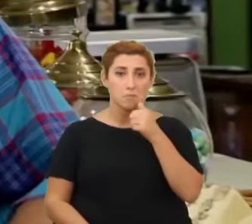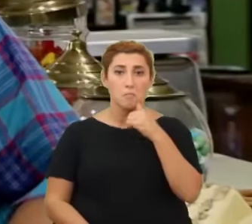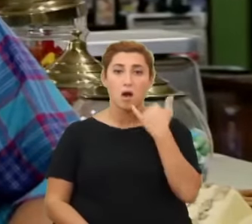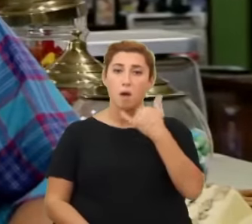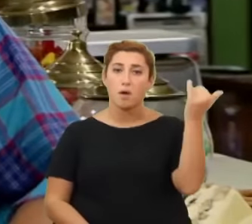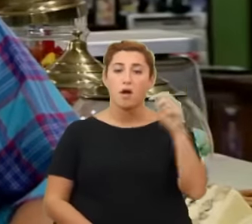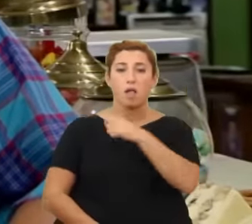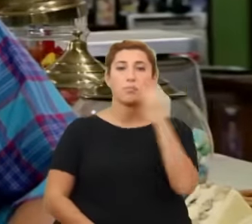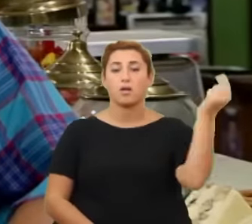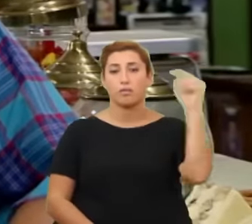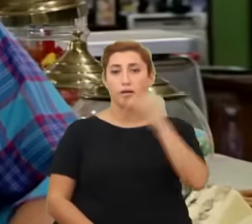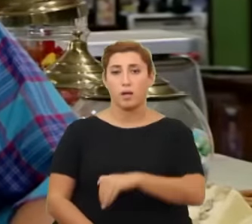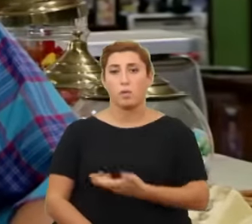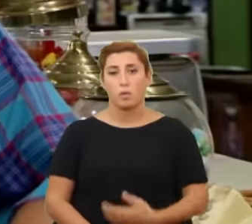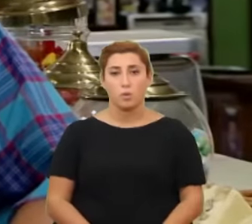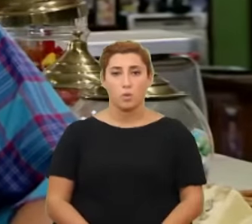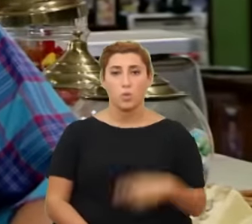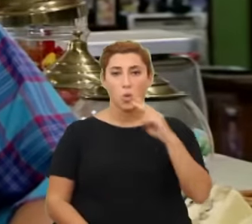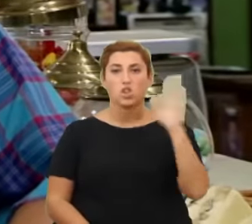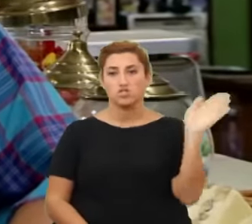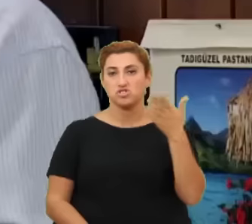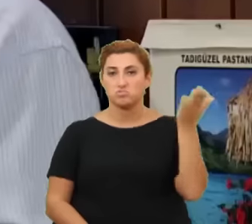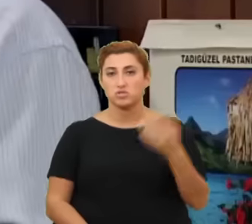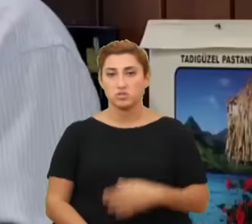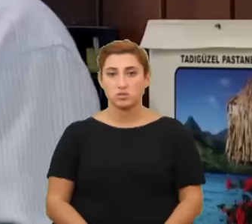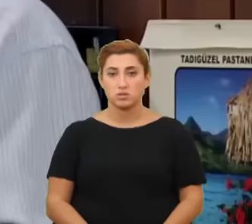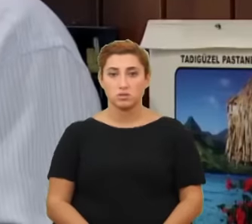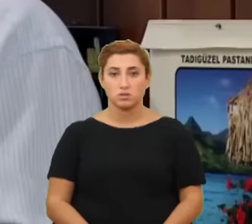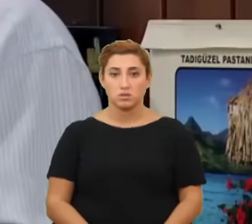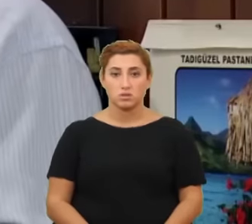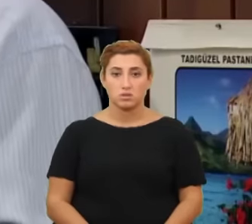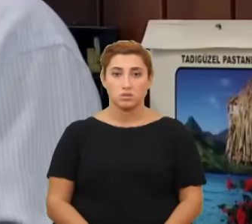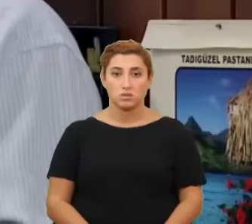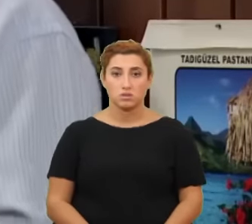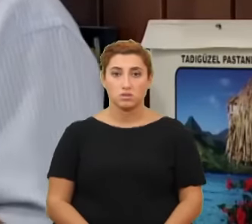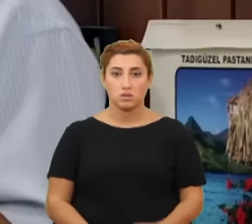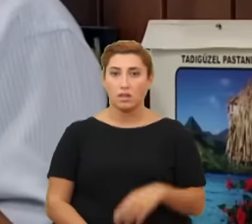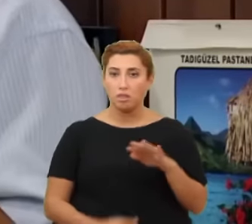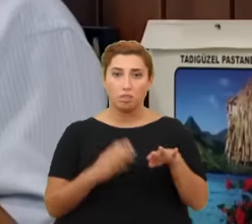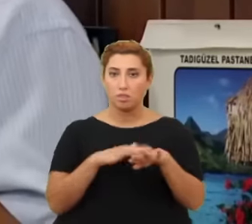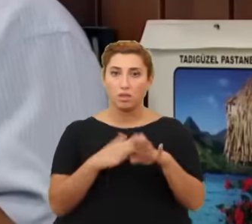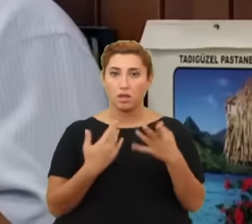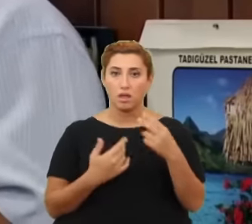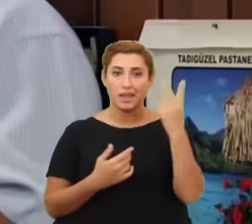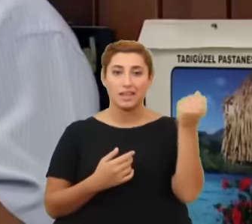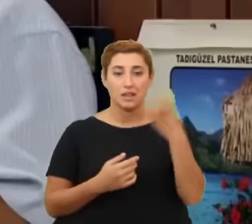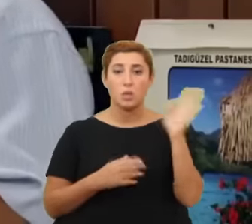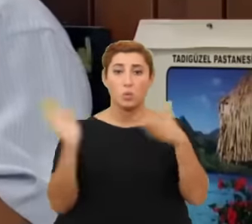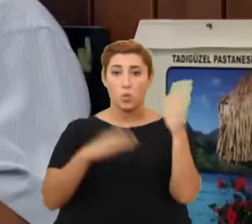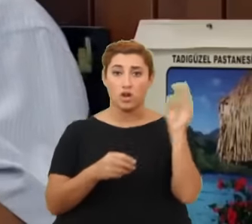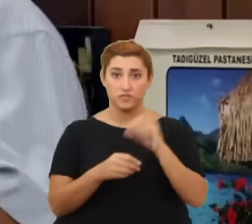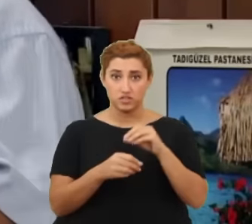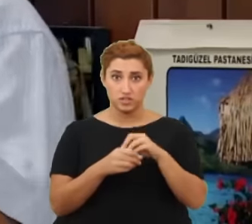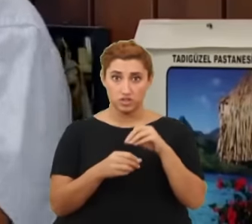Babasına haber verdi. Almanya'dan geliyor adam. Yola çıkmış bile. Ha. Ya iki tane tokat attık